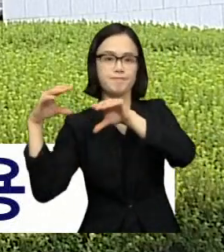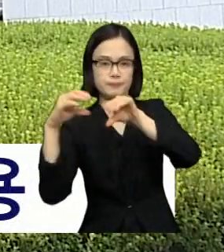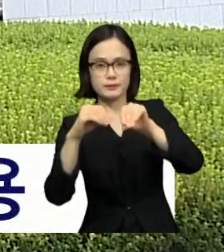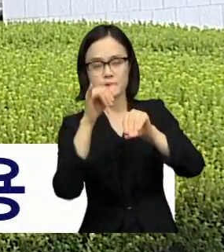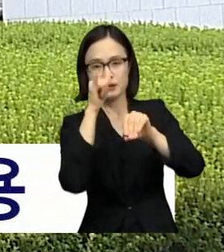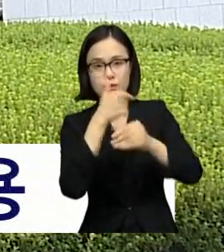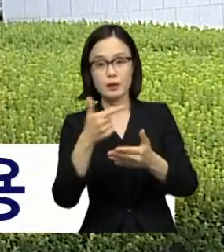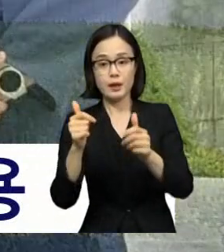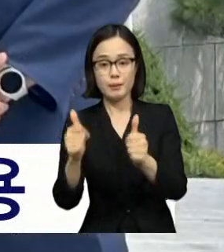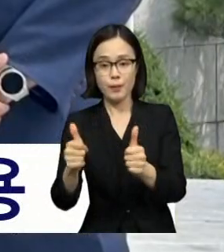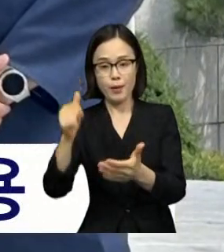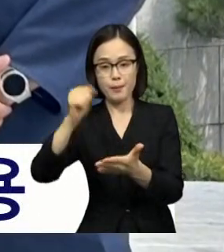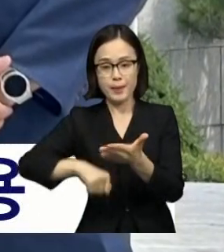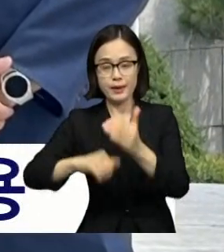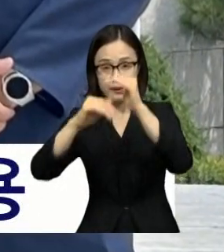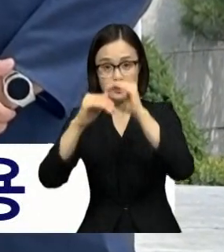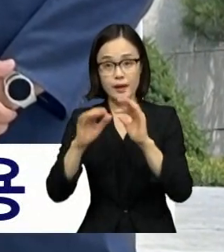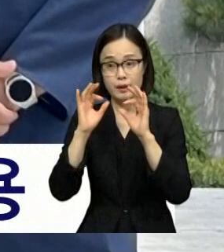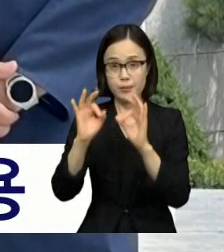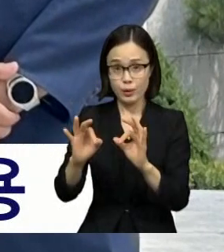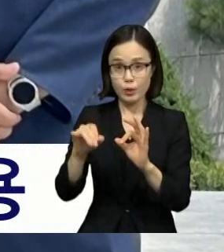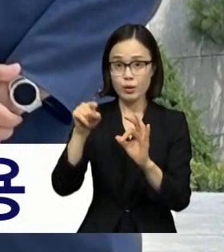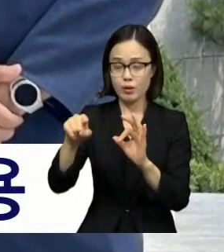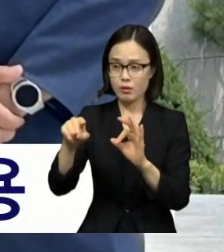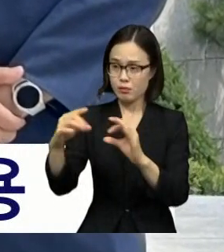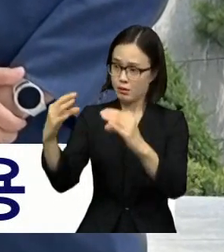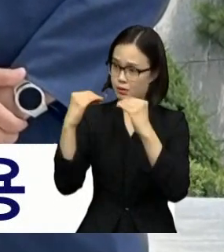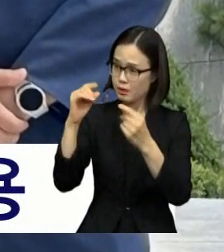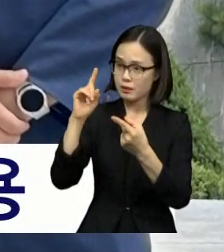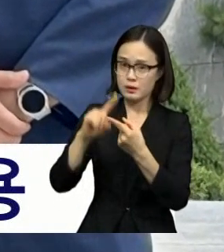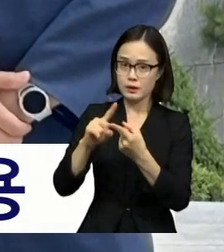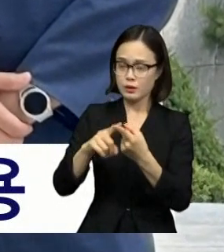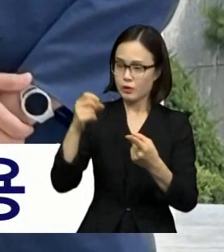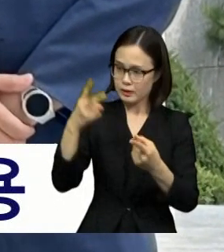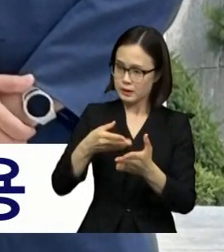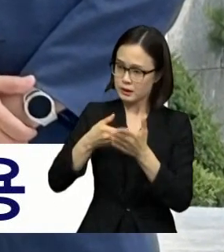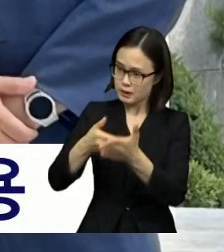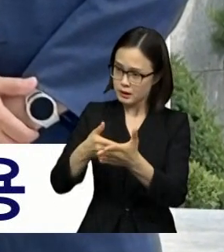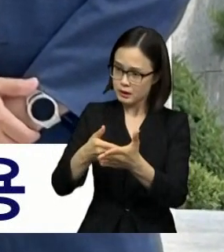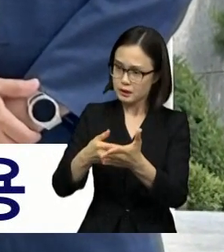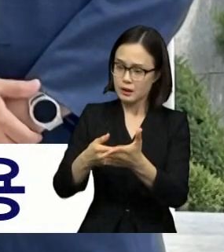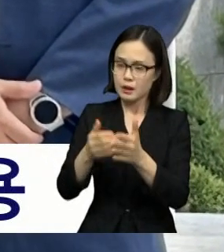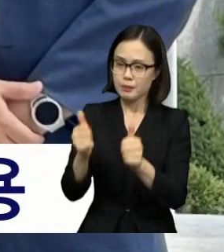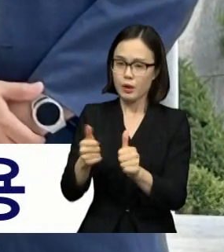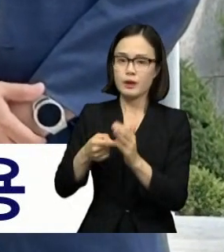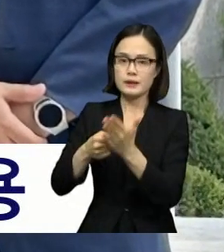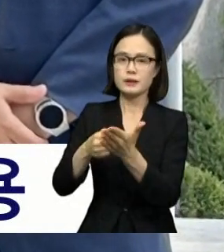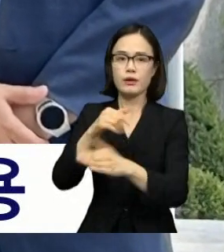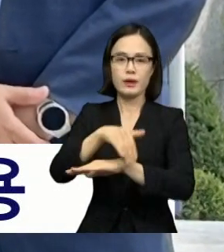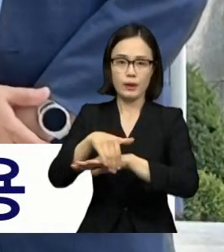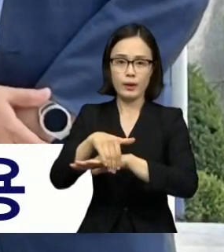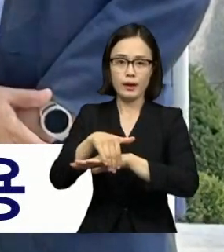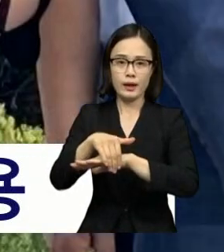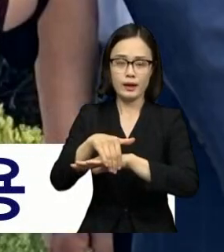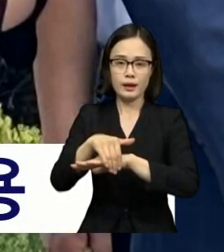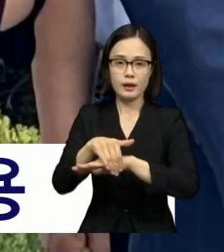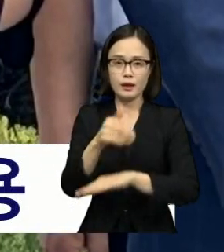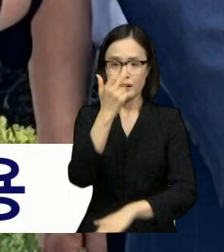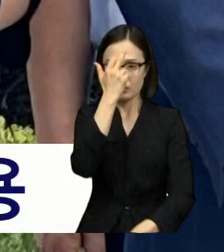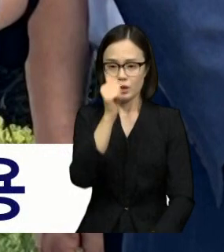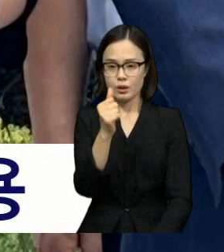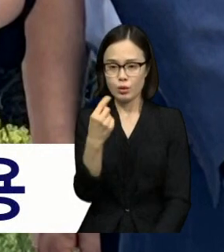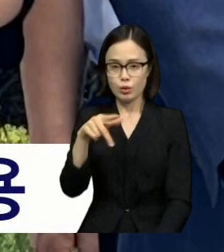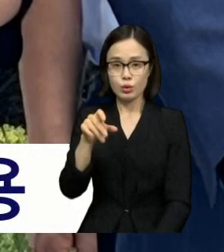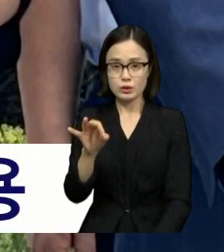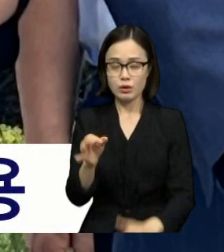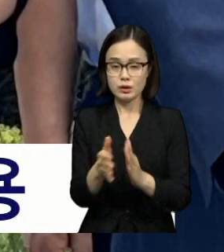판단을 두고 보난 소송에 철저히 대비해 재 의결의 정당성을 다룰 예정이라고 밝혔습니다 더불어 최호정 시의회